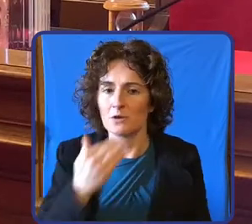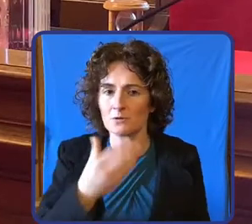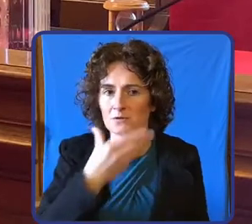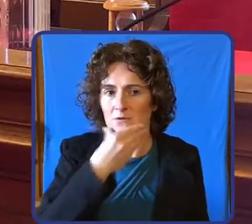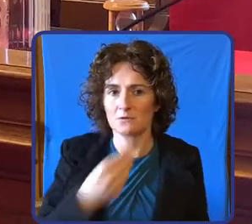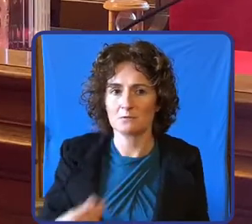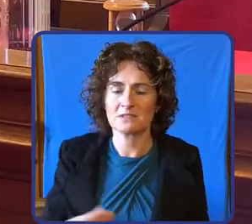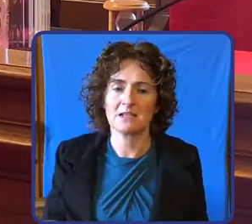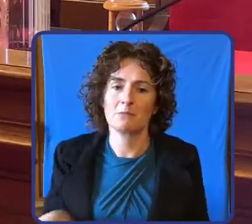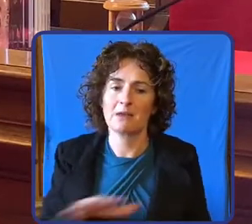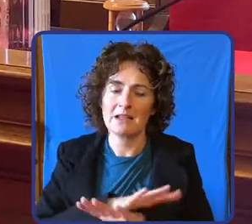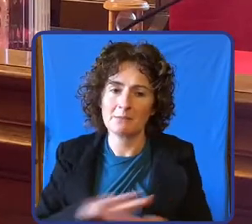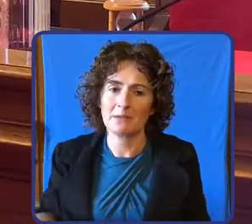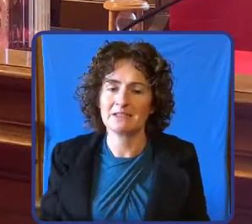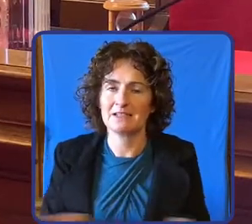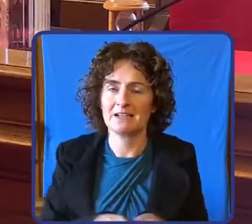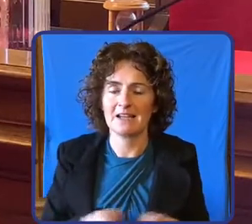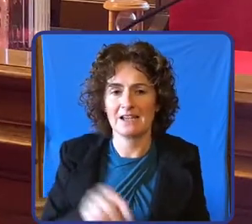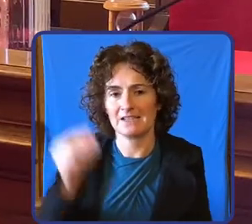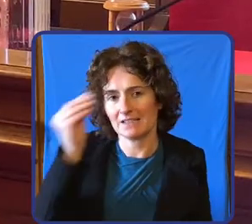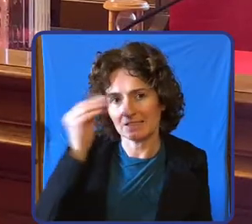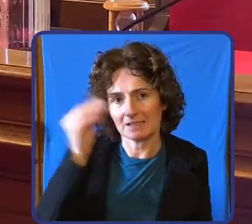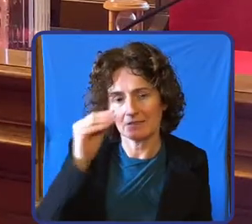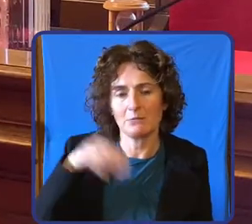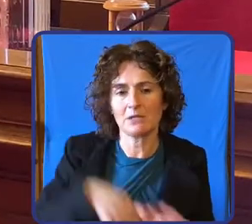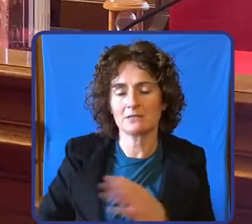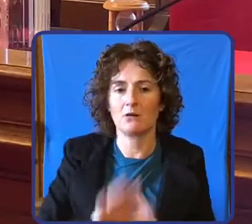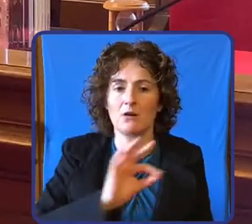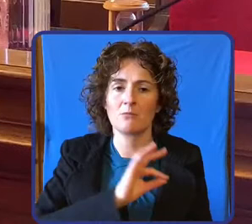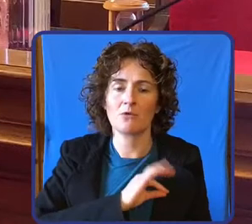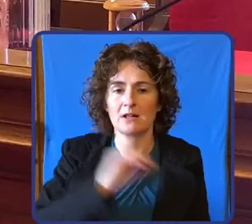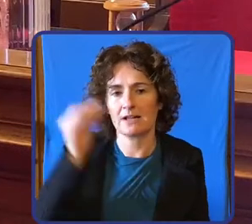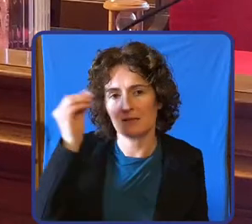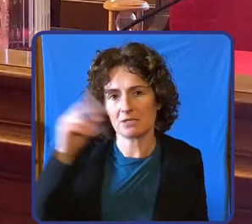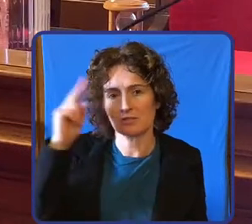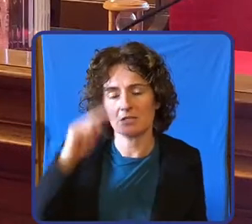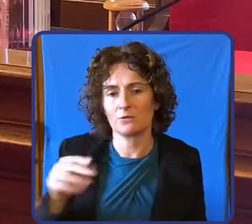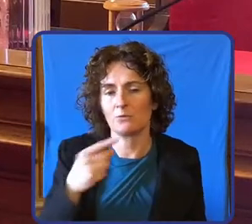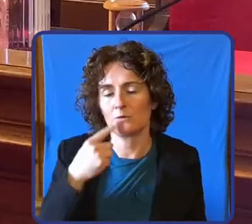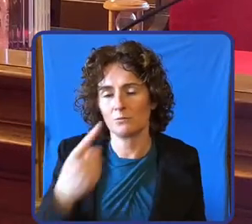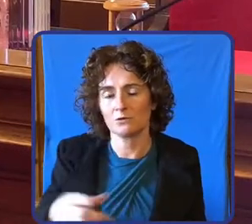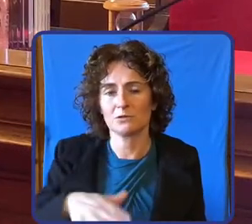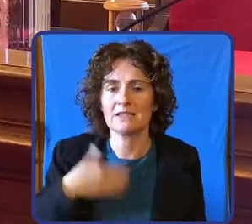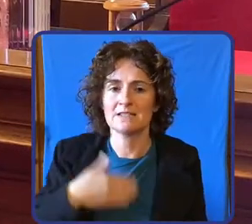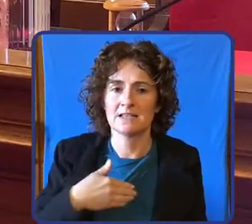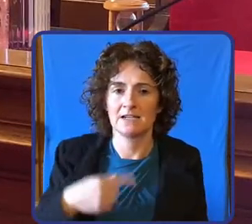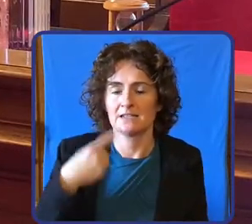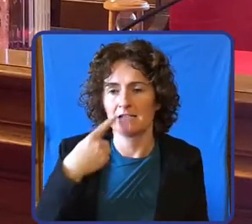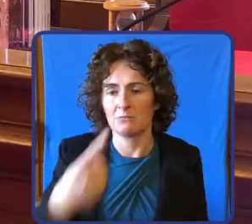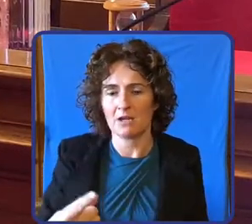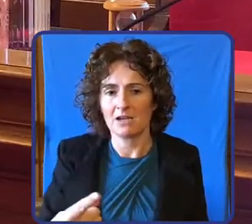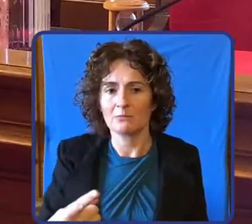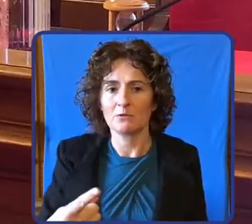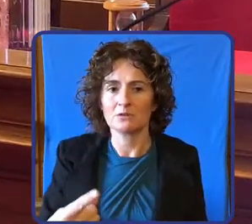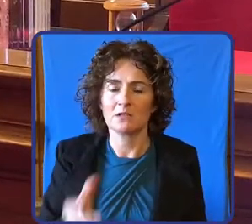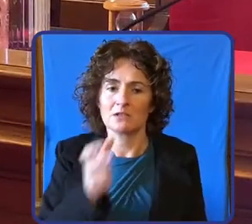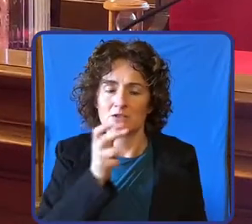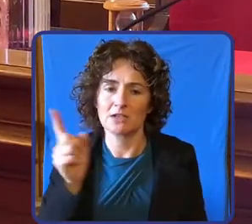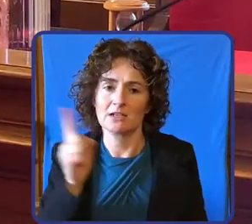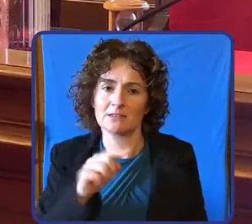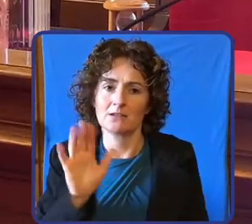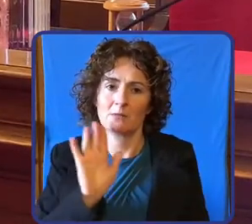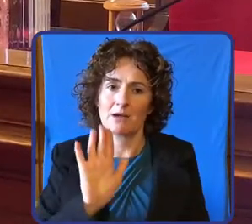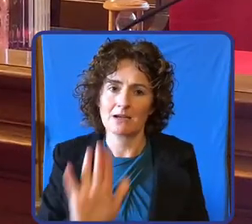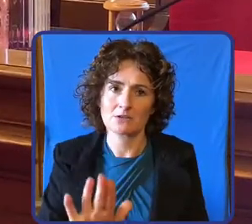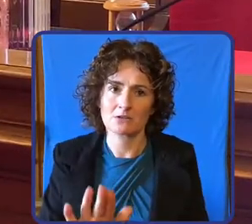mindennel egyetértve, amit a polgármester úr mondott az előzőkben, csak annyit szeretnék mondani még Tamásnak, hogy szóval